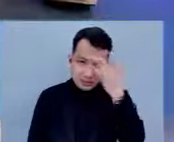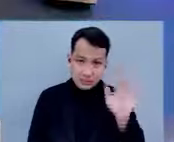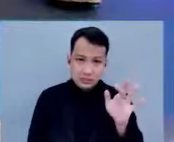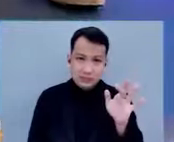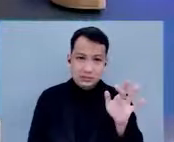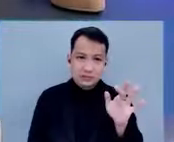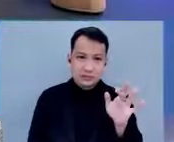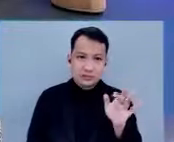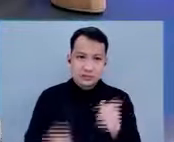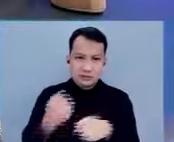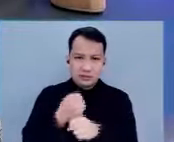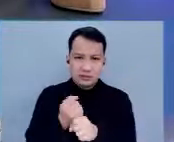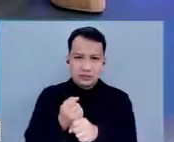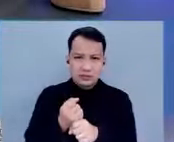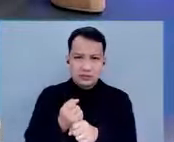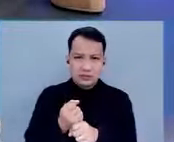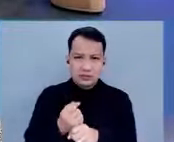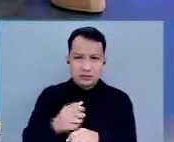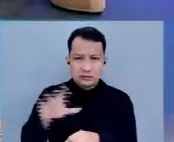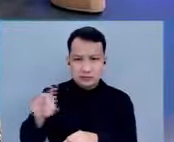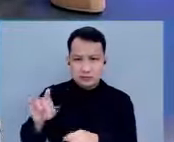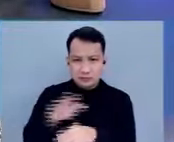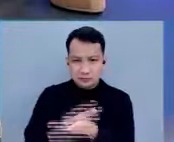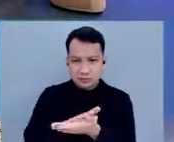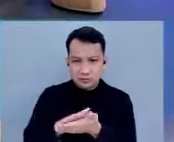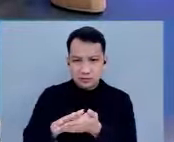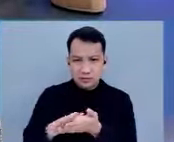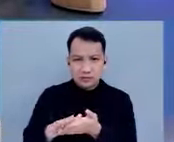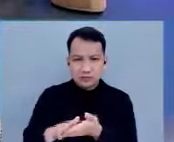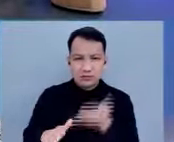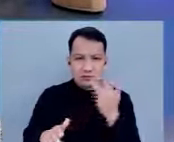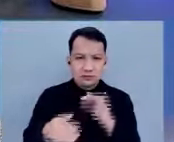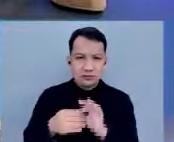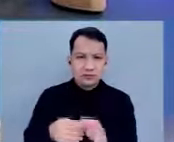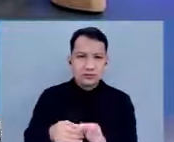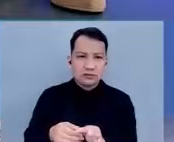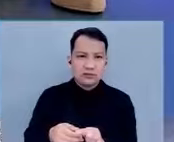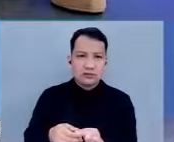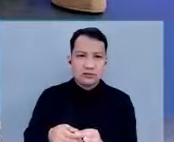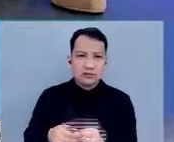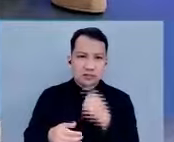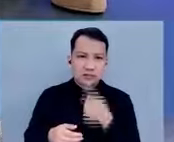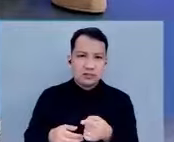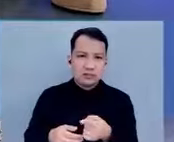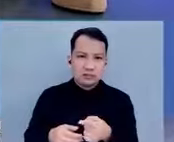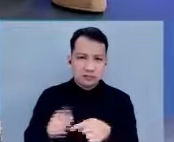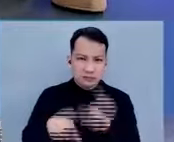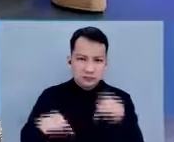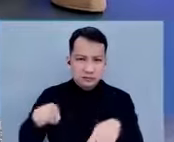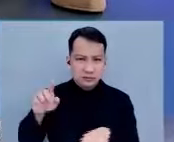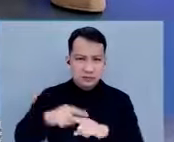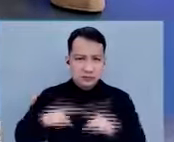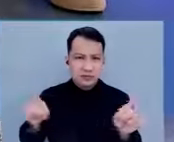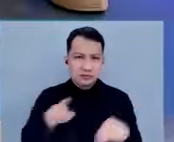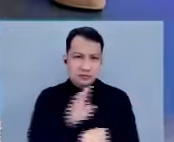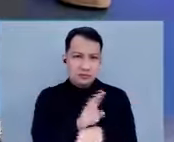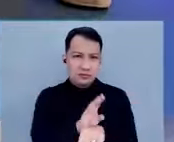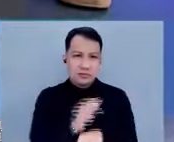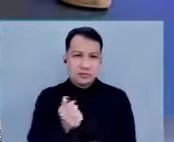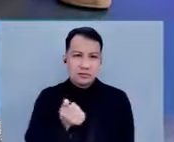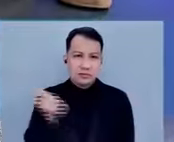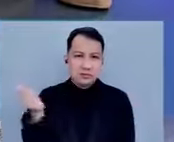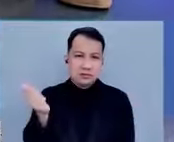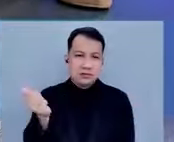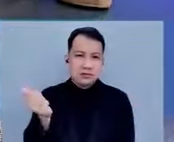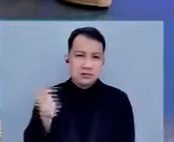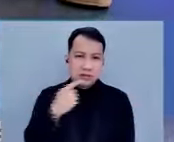no very aesthetic malinis Ano ba yung ano kwentuhan niyo naman kami ano ba yung pagkakaiba ng business niyo kumpara sa ibang mga